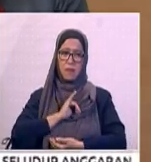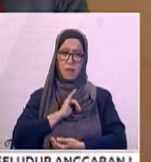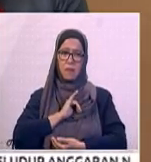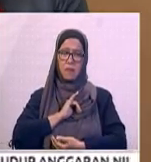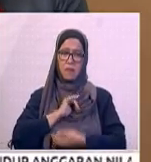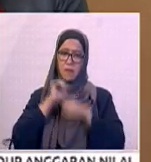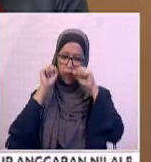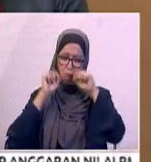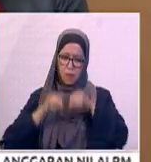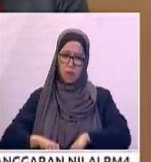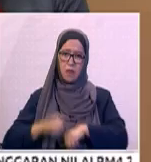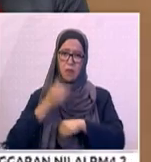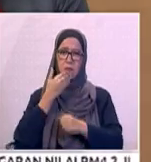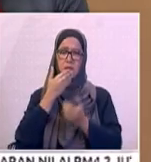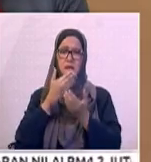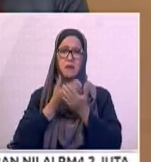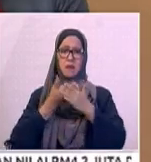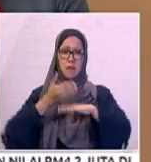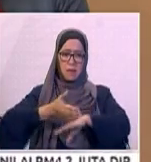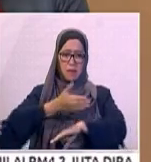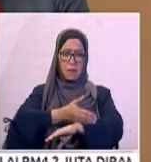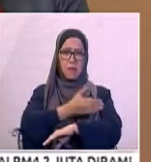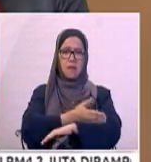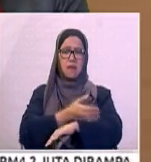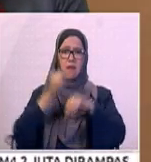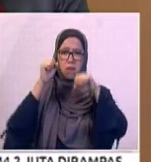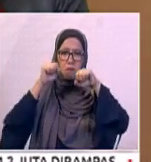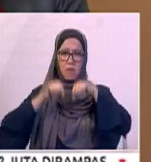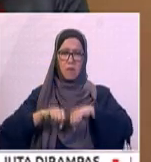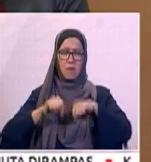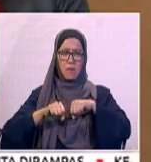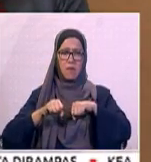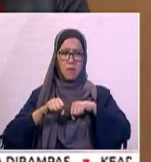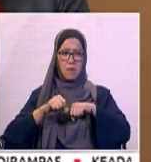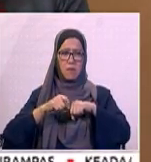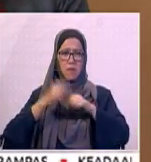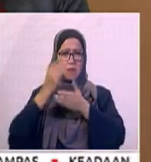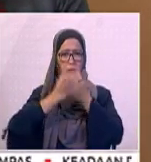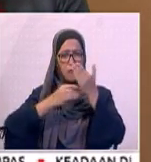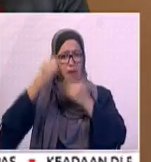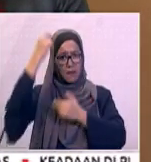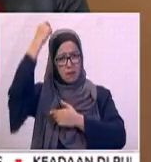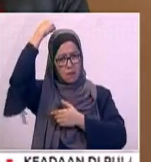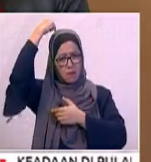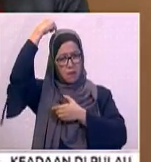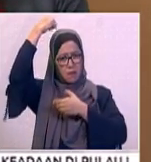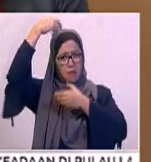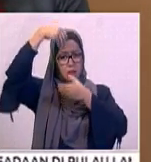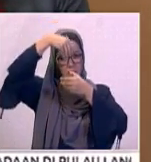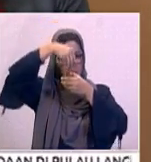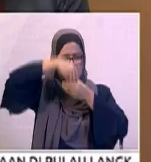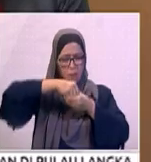boleh baik baliklah, boleh apa, masukkan balik dia punya otak ni kat dalam belah dalam,